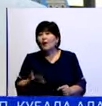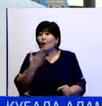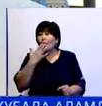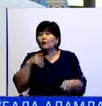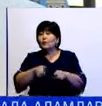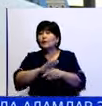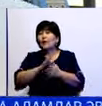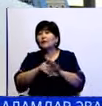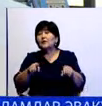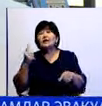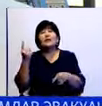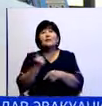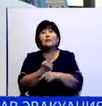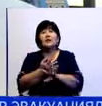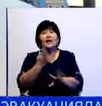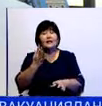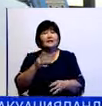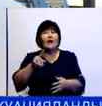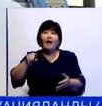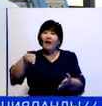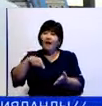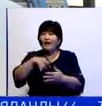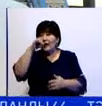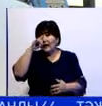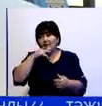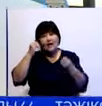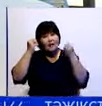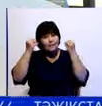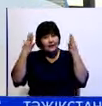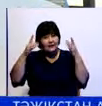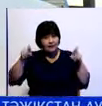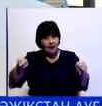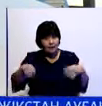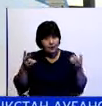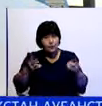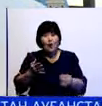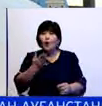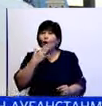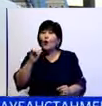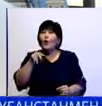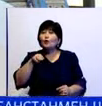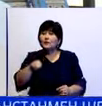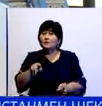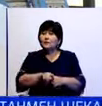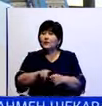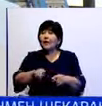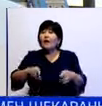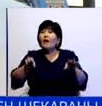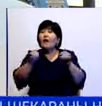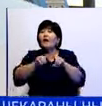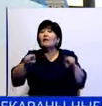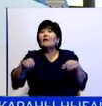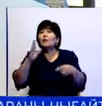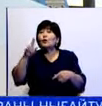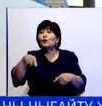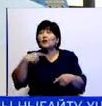болып қалыптасу үшін ең бірінші кезекте мынау қалалық қазақ мәдениеті қалыптасу керек. Ұлт дегеніміз ең бірінші қалалық болу деген сөз.